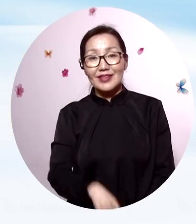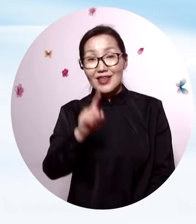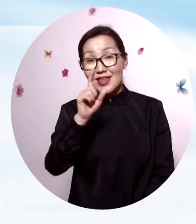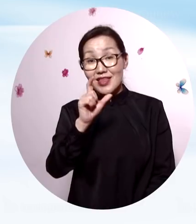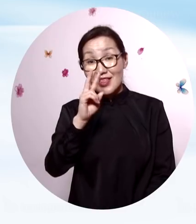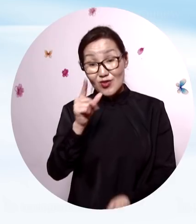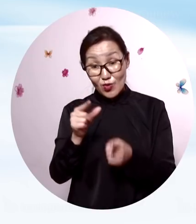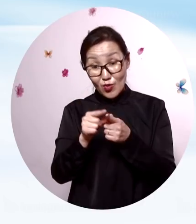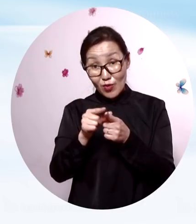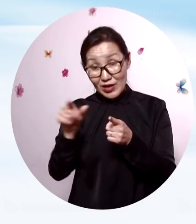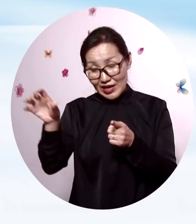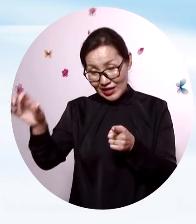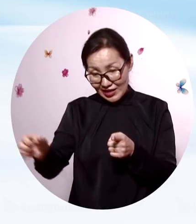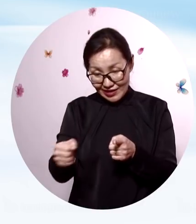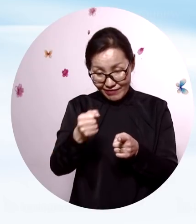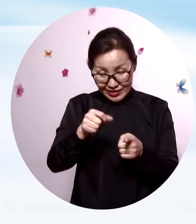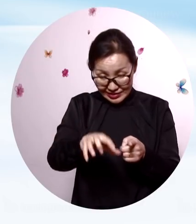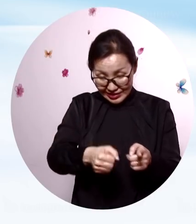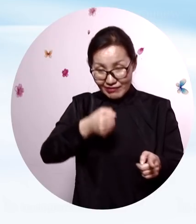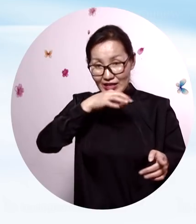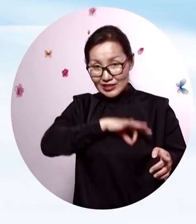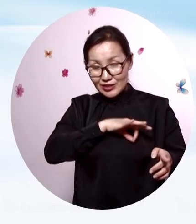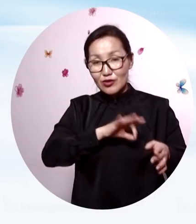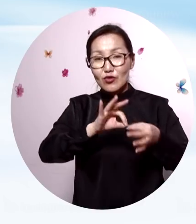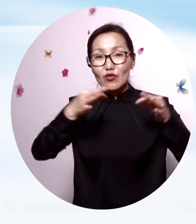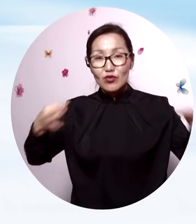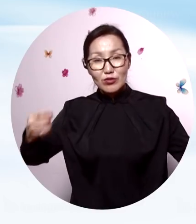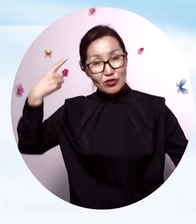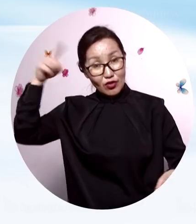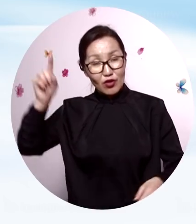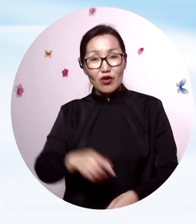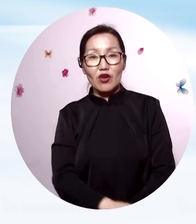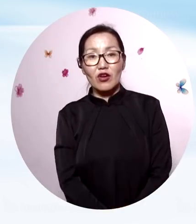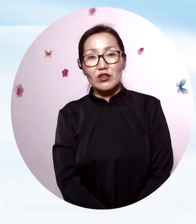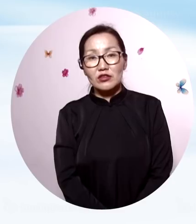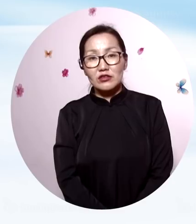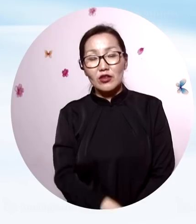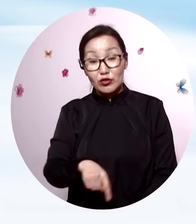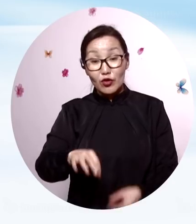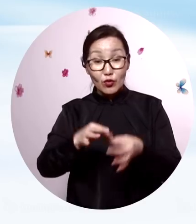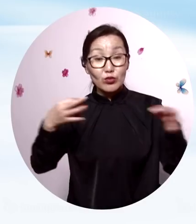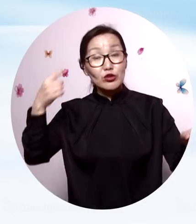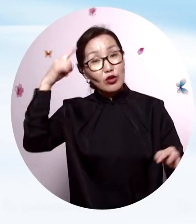Хэлцүүгээ оролцуулан гүйлбэр зохион. За, бүгдээрээ гүйлбэрээ зохиогоорой.